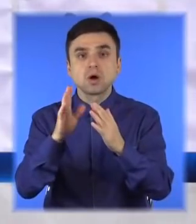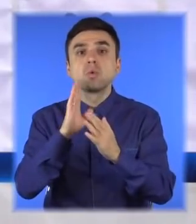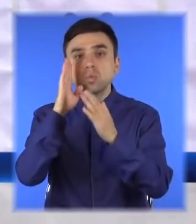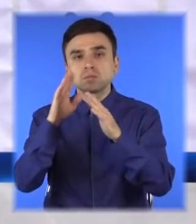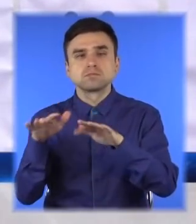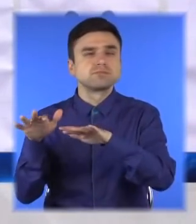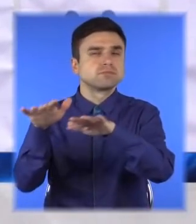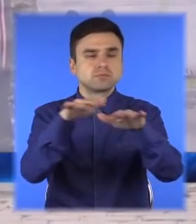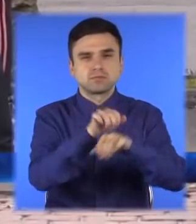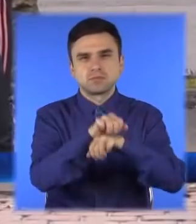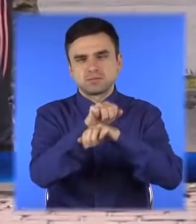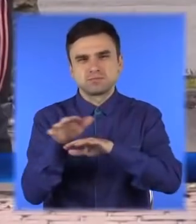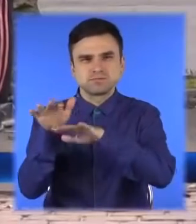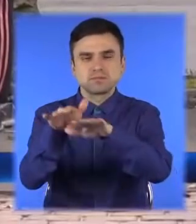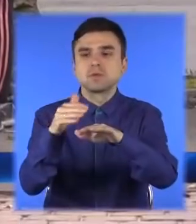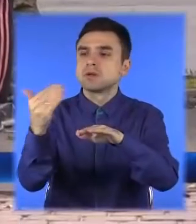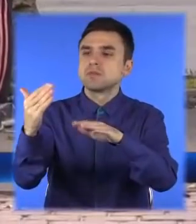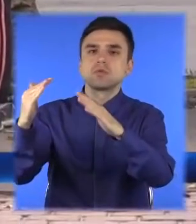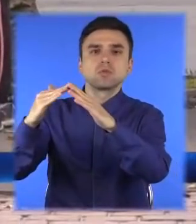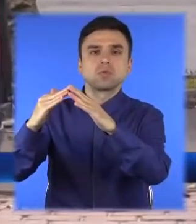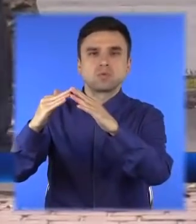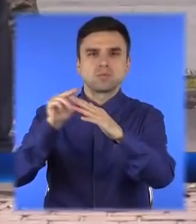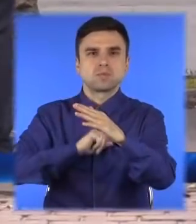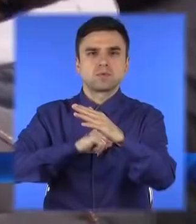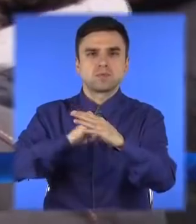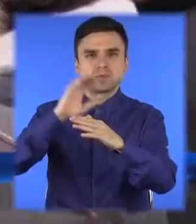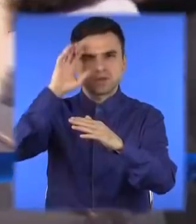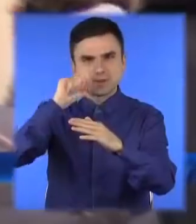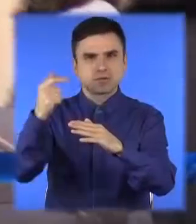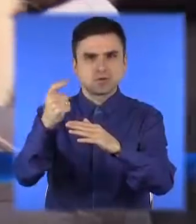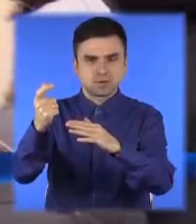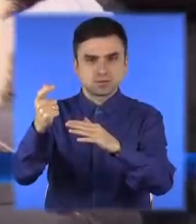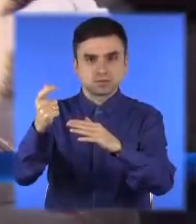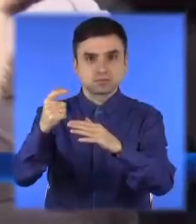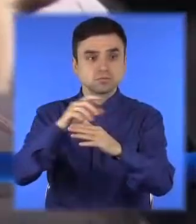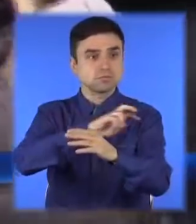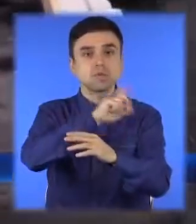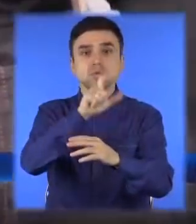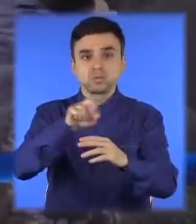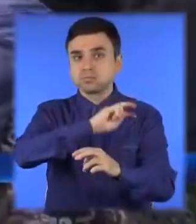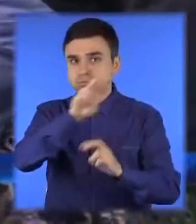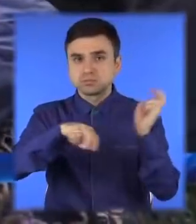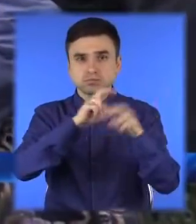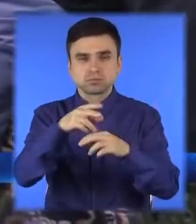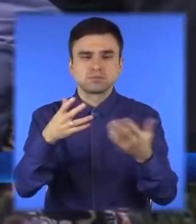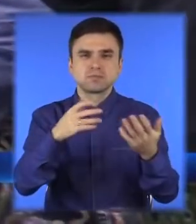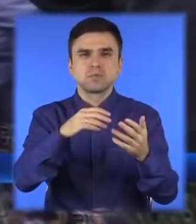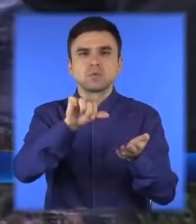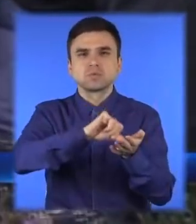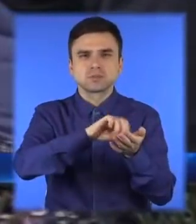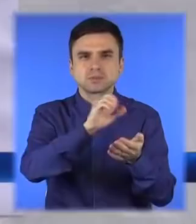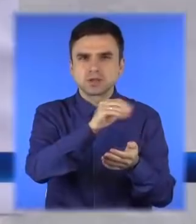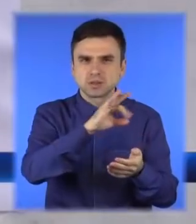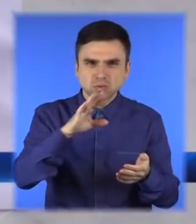біля будівлі Криворіжгазу. До акції протесту долучаються ветерани АТО, матері загиблих, а також представники інших